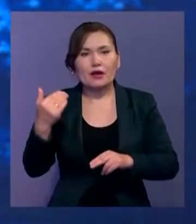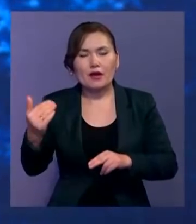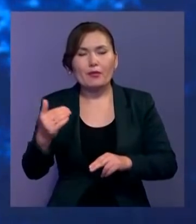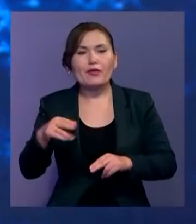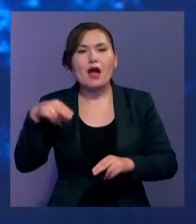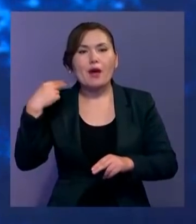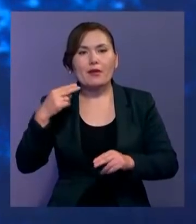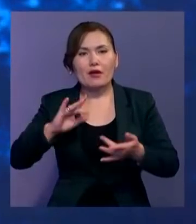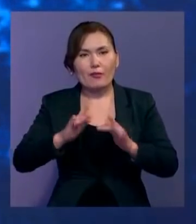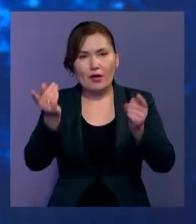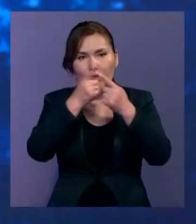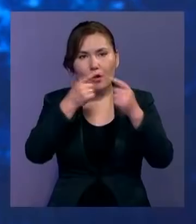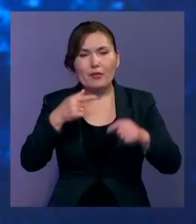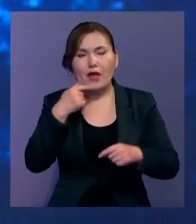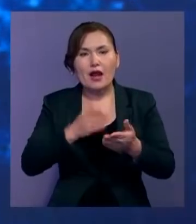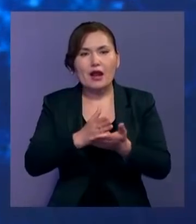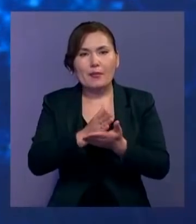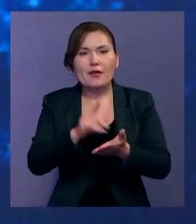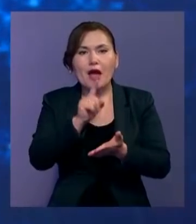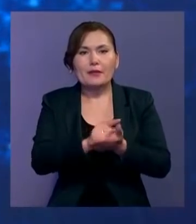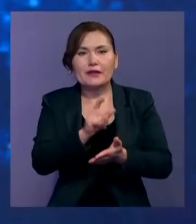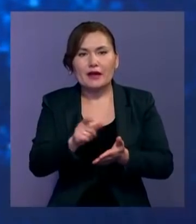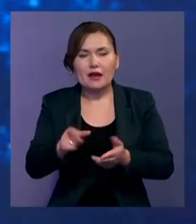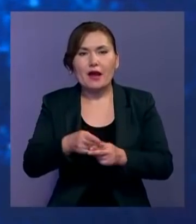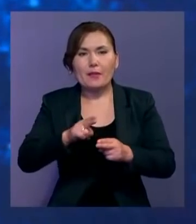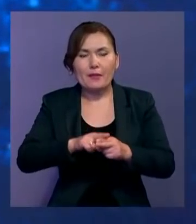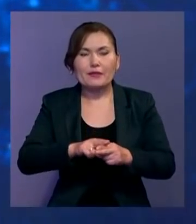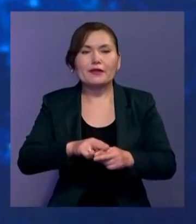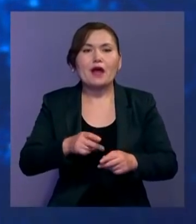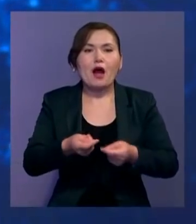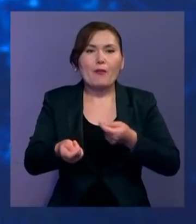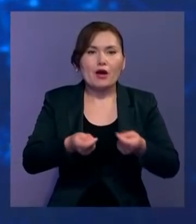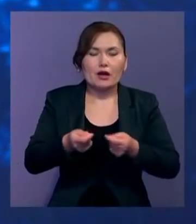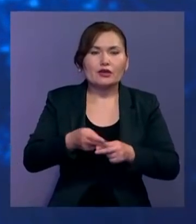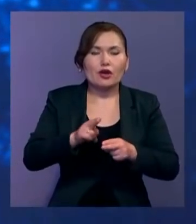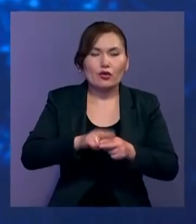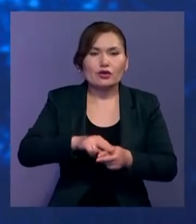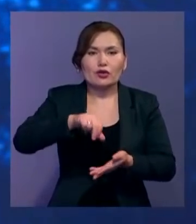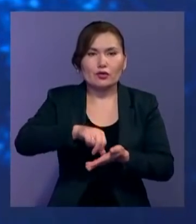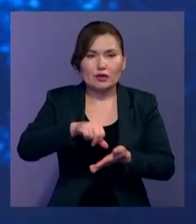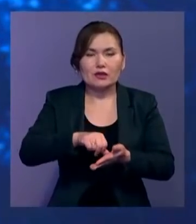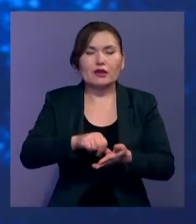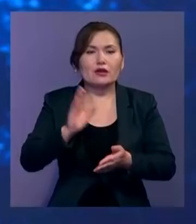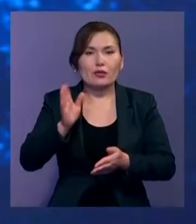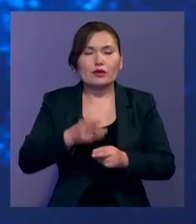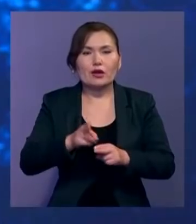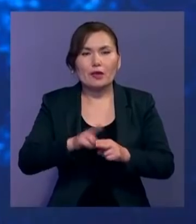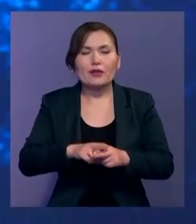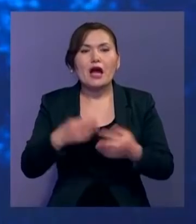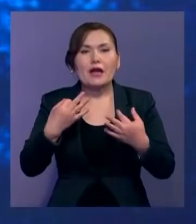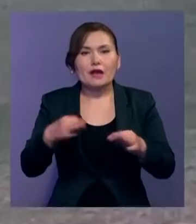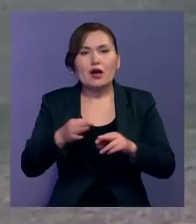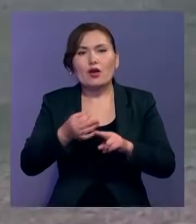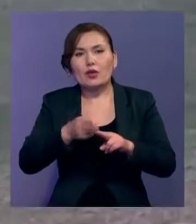туралы Фейсбукке жазып, әскери қызметке міндетті адамдарды жергілікті комиссариаттарға баруға шақырды. Өзін өзі тәуелсіз жариялаған